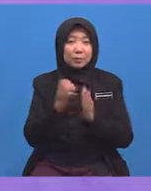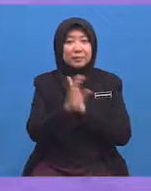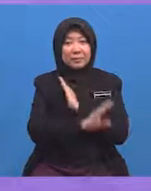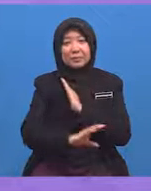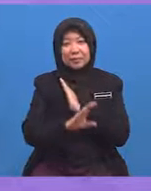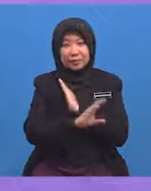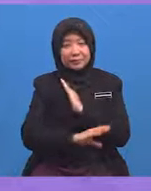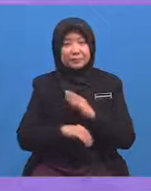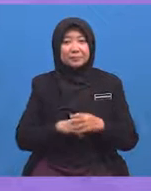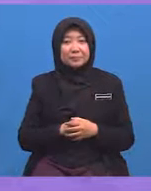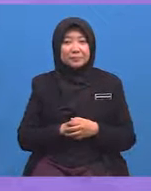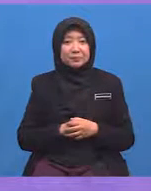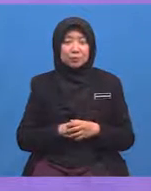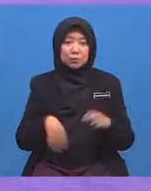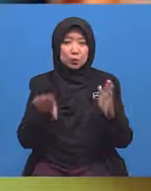negara.